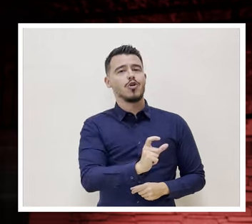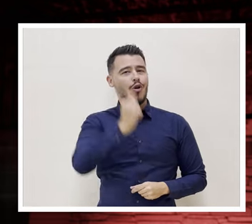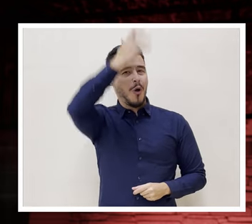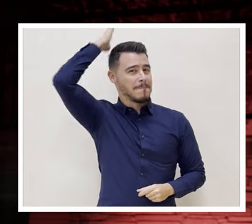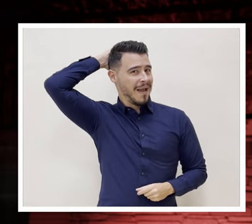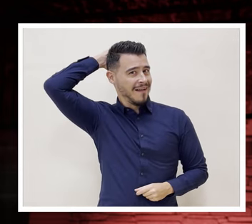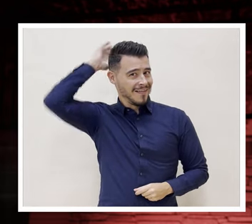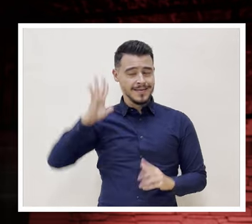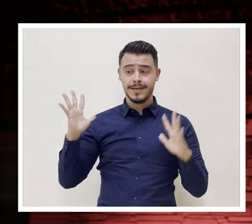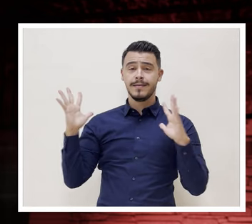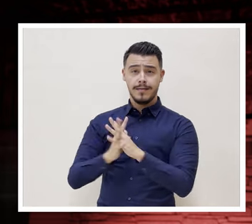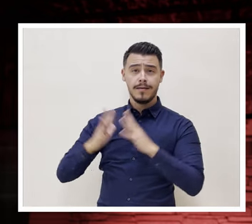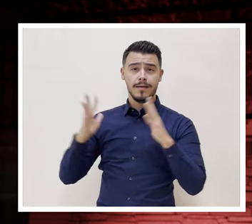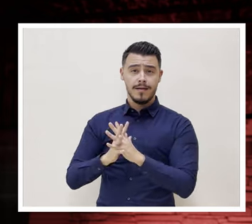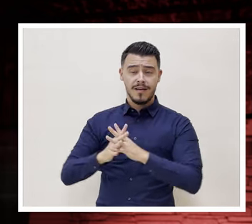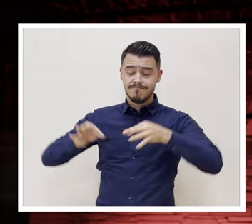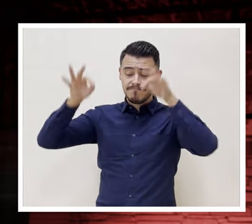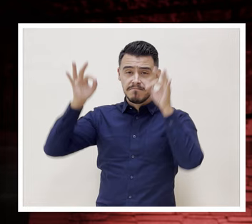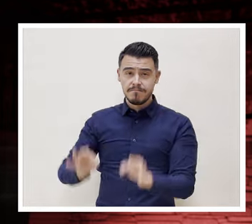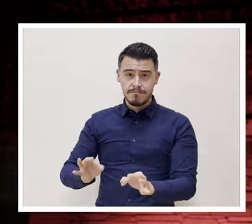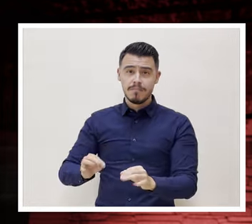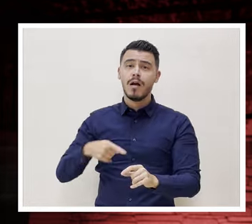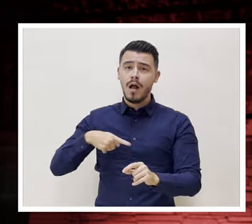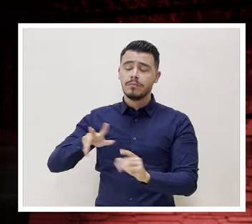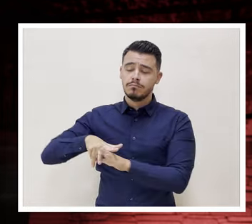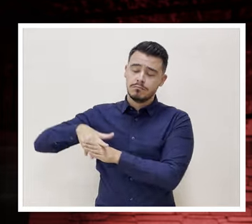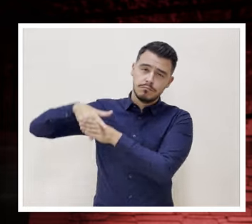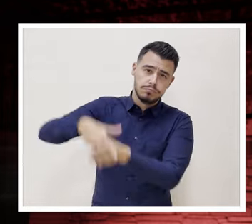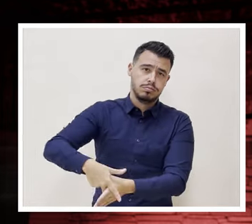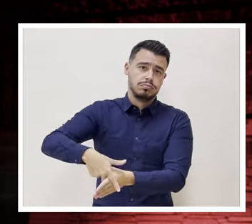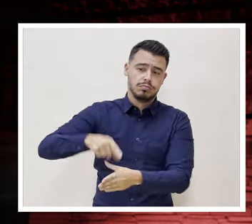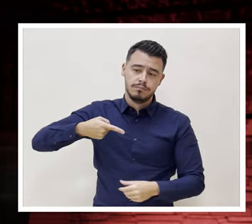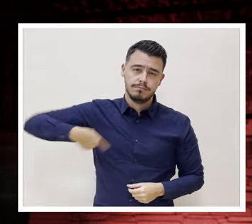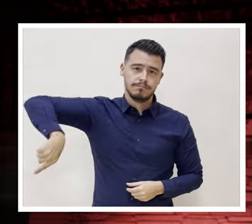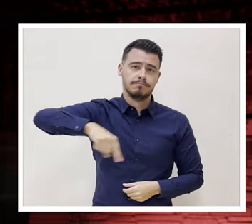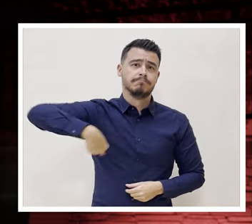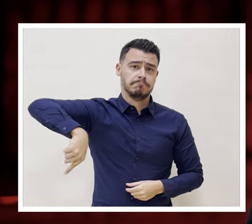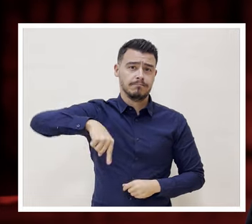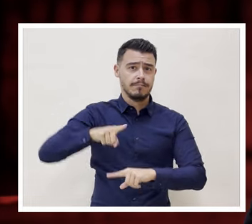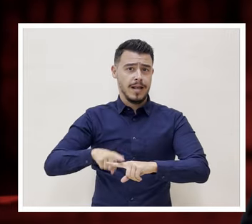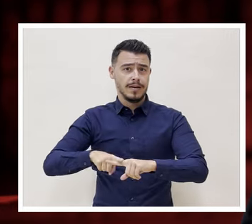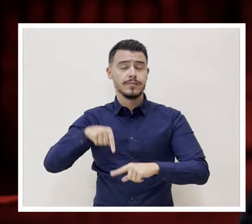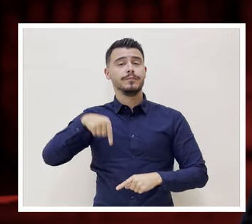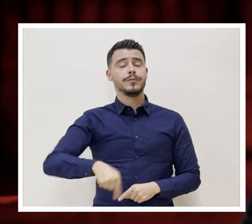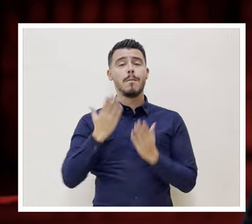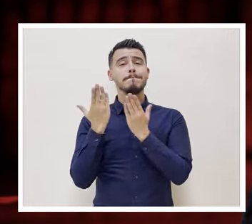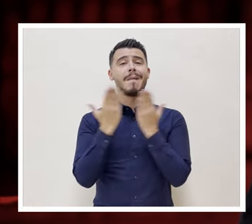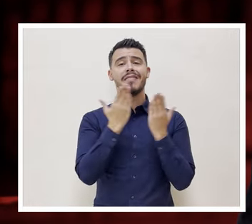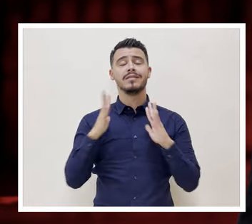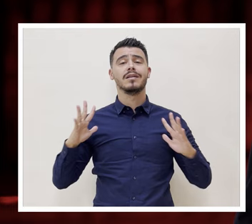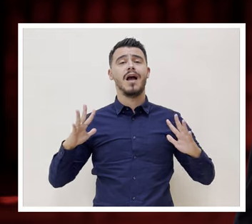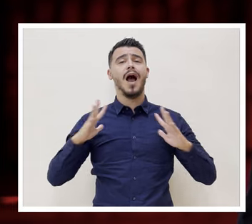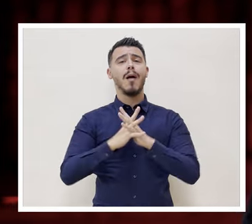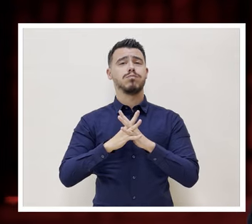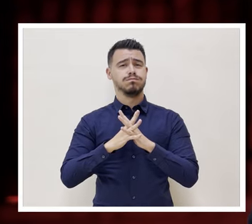Ρωμαίων, που είχε ως αποτέλεσμα την οριστική υποταγή της Ελλάδος στους Ρωμαίους. Από εδώ πέρασε